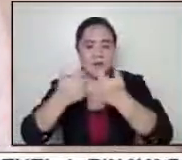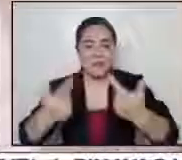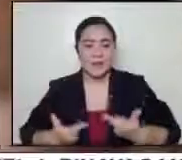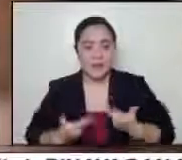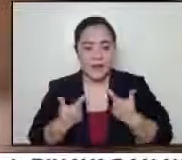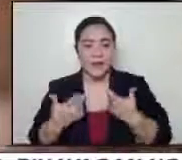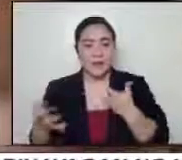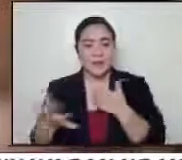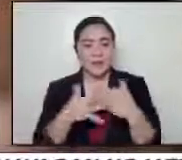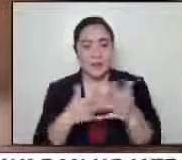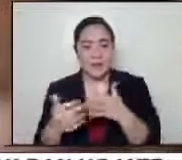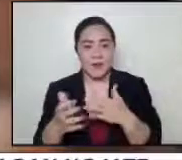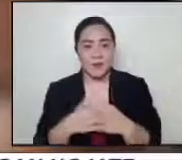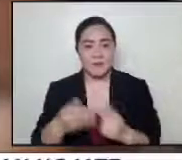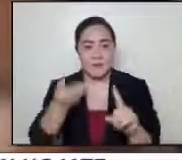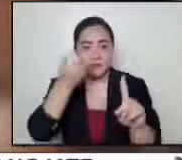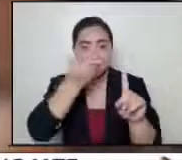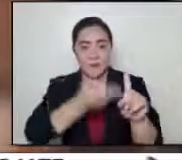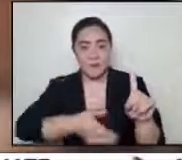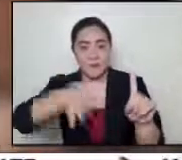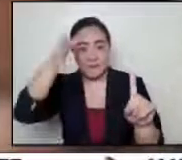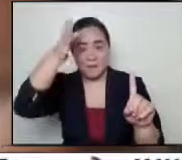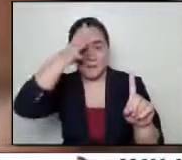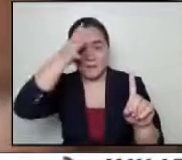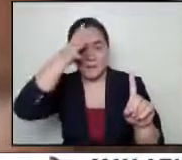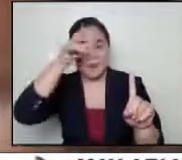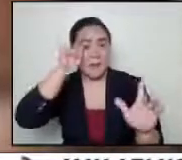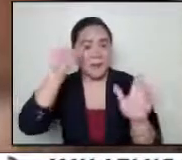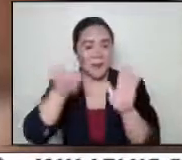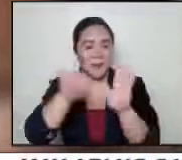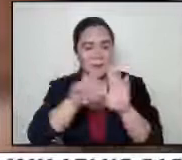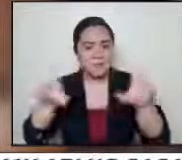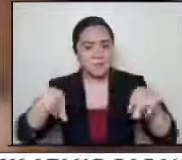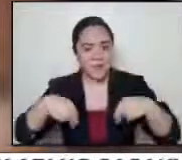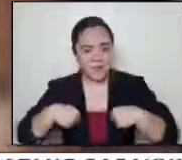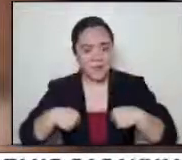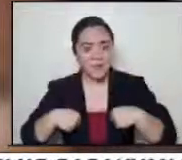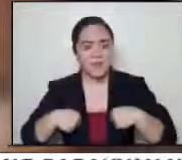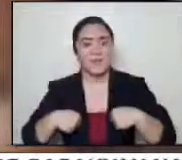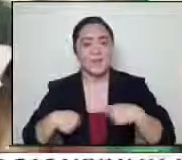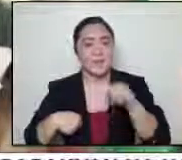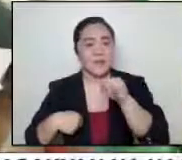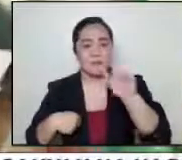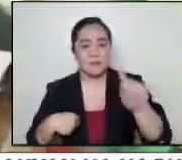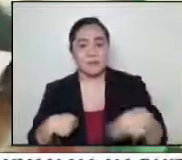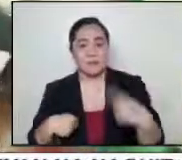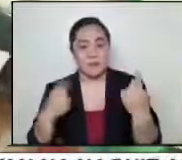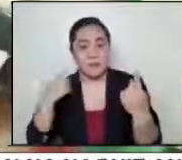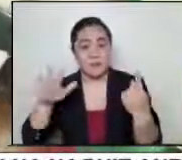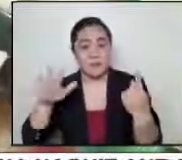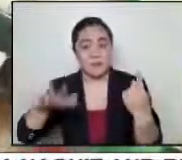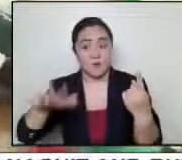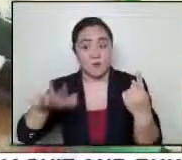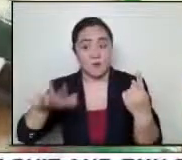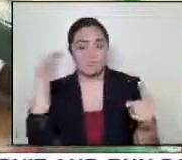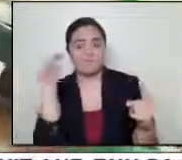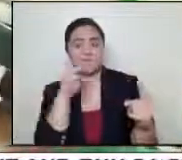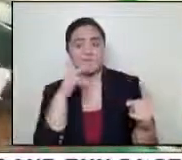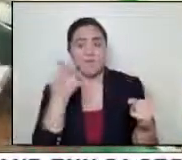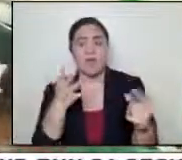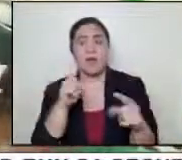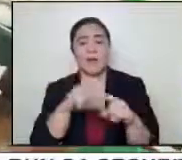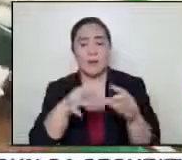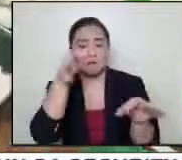Tatay Rafael, tanggapin natin sila. Hindi dahil hindi sang-ayon ang ating mga nakikita, huhusgahan na lang